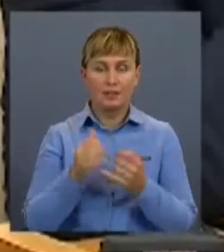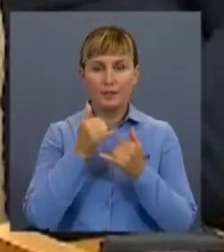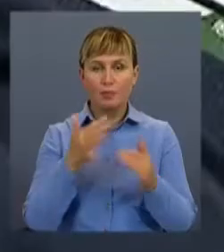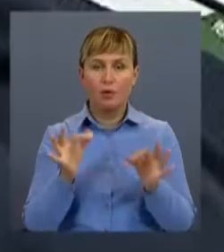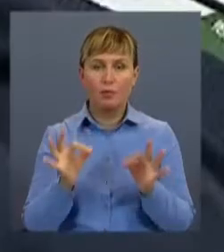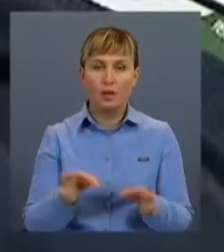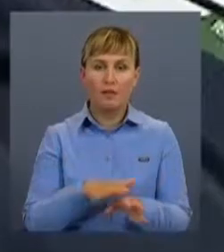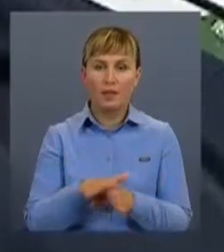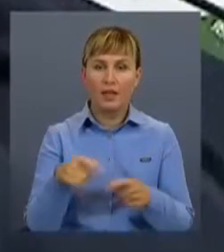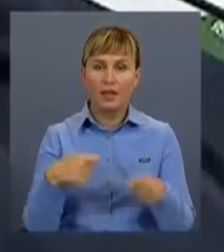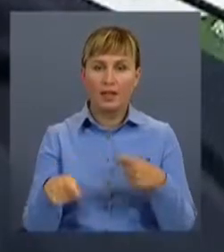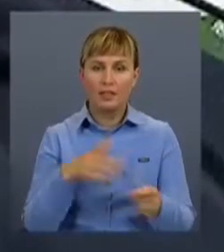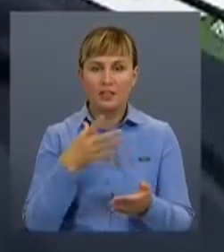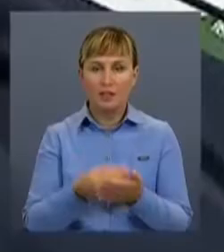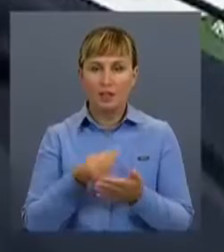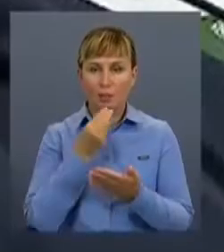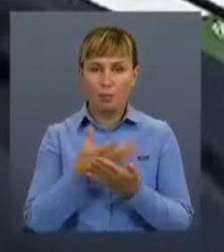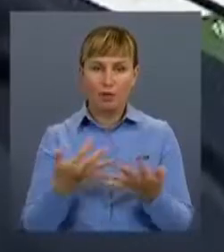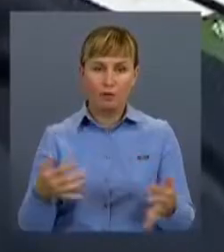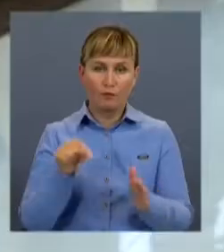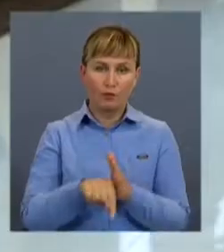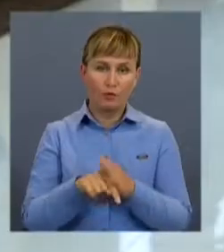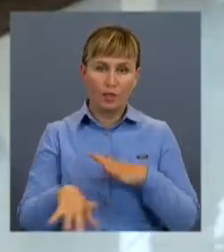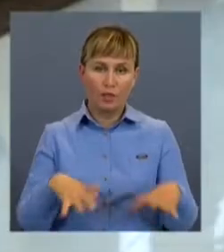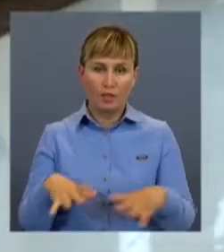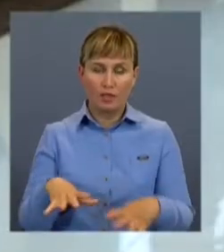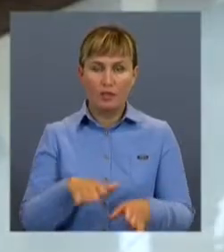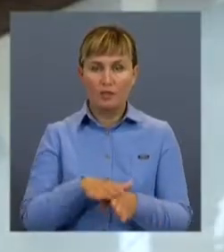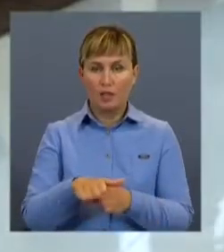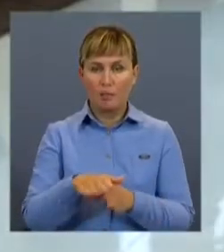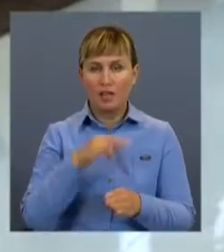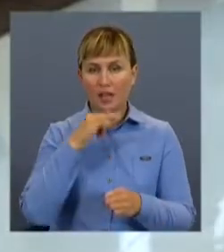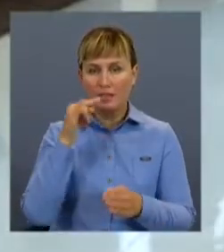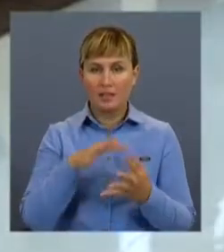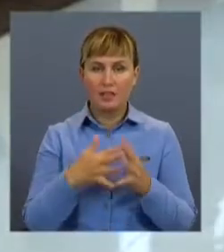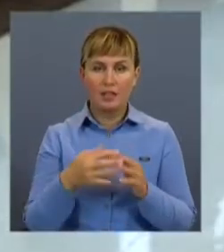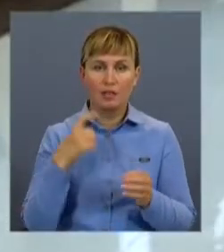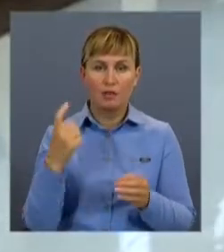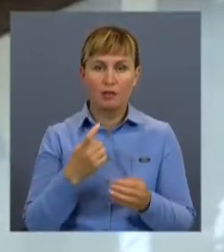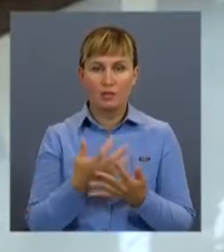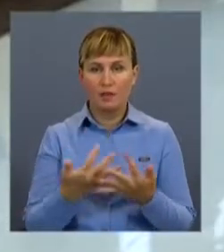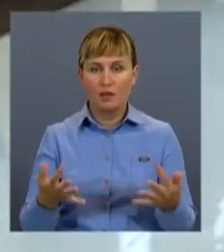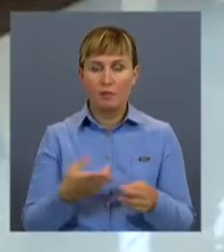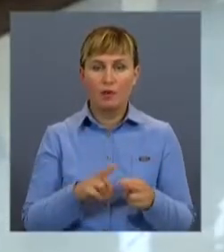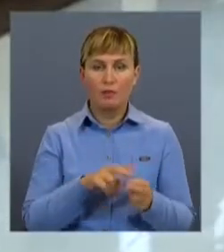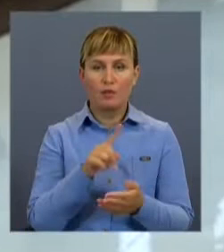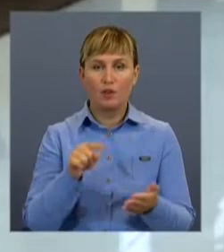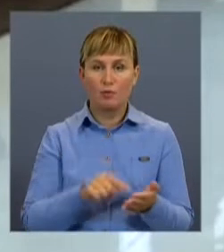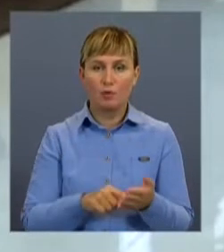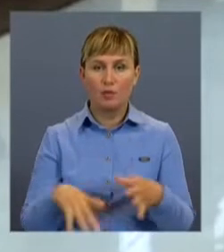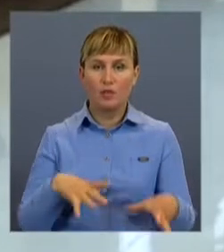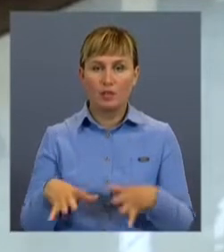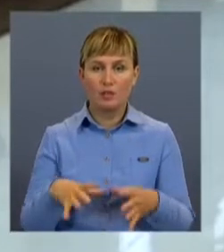правильно реализовать свою продукцию внутренний рынок забит отечественными сельхоз товара не поэтому вопрос рынков сбыта